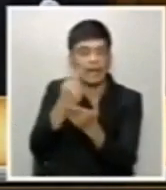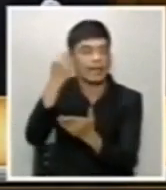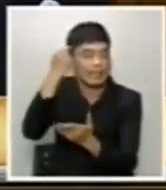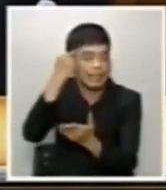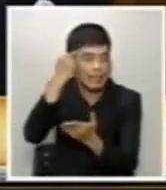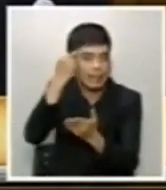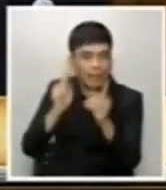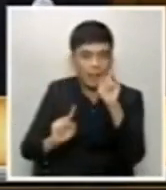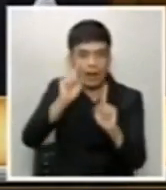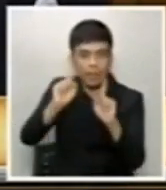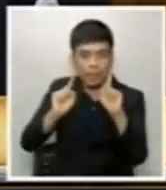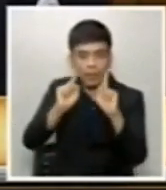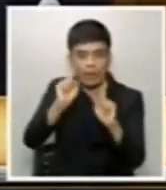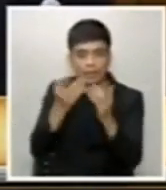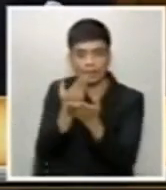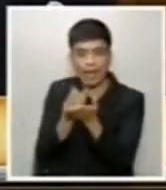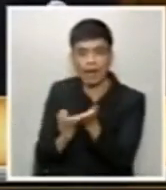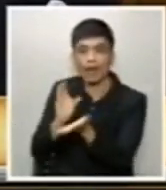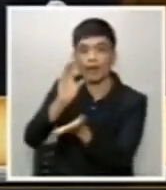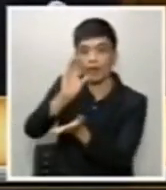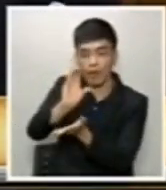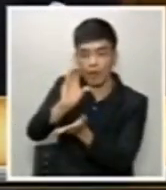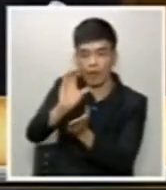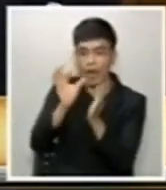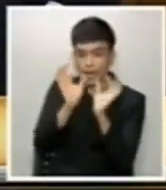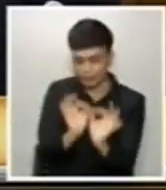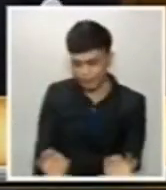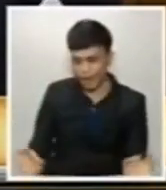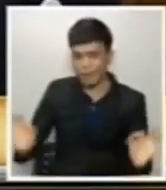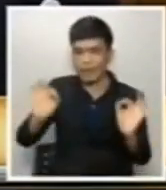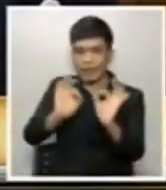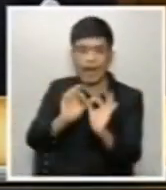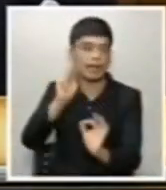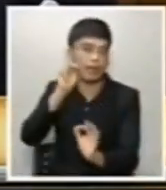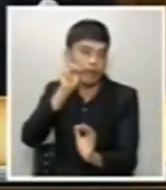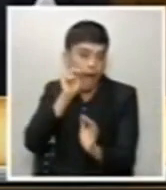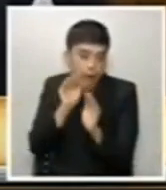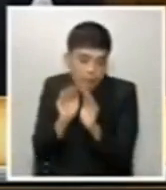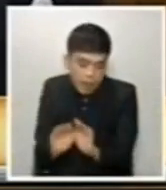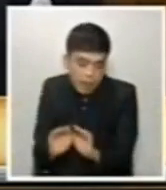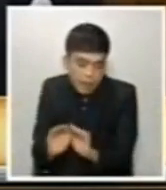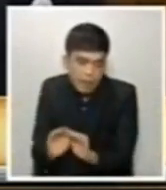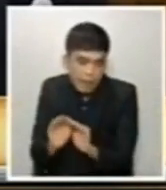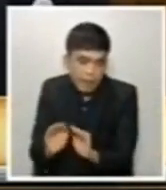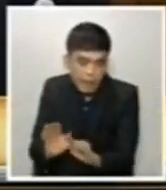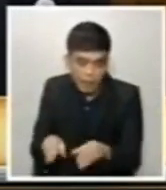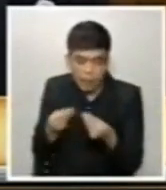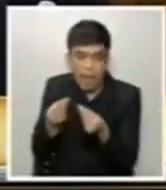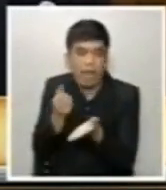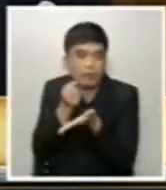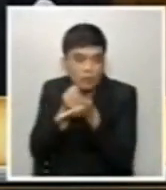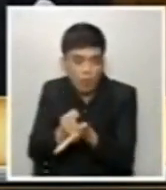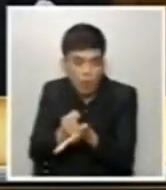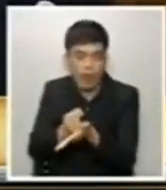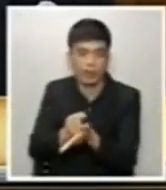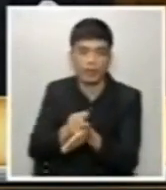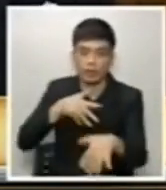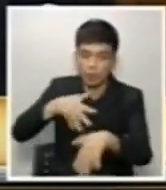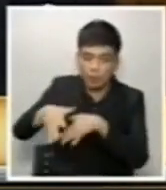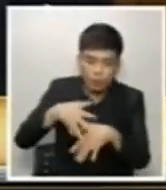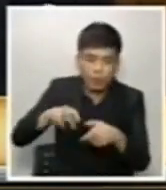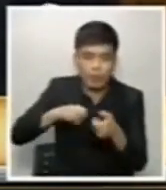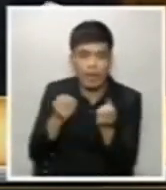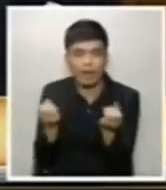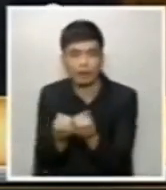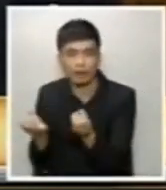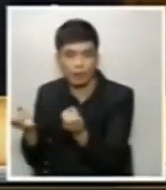ณปี64ที่จะถึงนี้ว่าความจำเป็นในการเก็บกักน้ำเพื่อที่จะบรรเทาความเดือดร้อนในเรื่องของน้ำอุปโภคบริโภคเป็